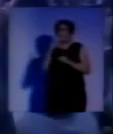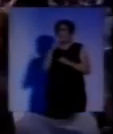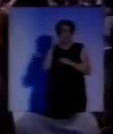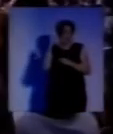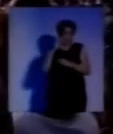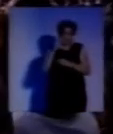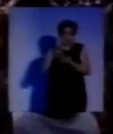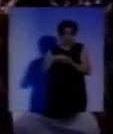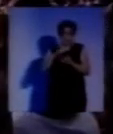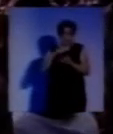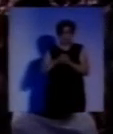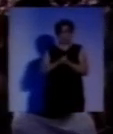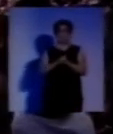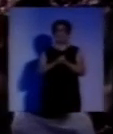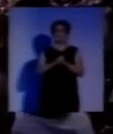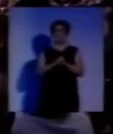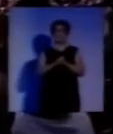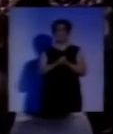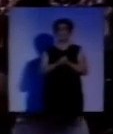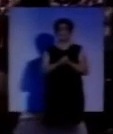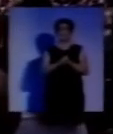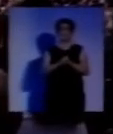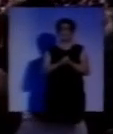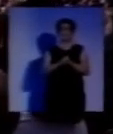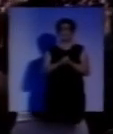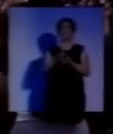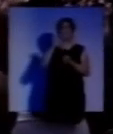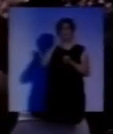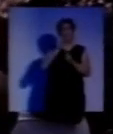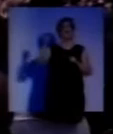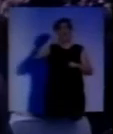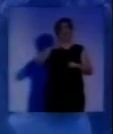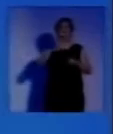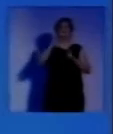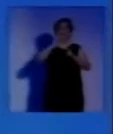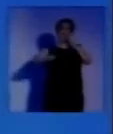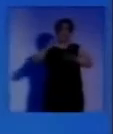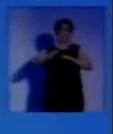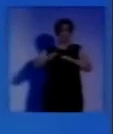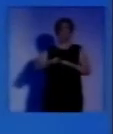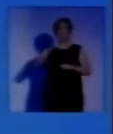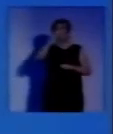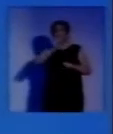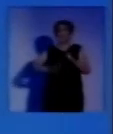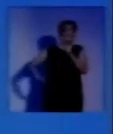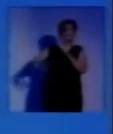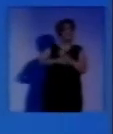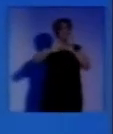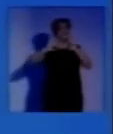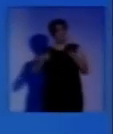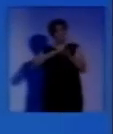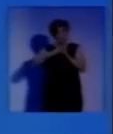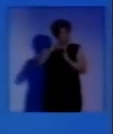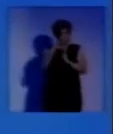Αυτά είναι τα μέτρα που μπορούμε να δεσμευτούμε. Και είναι μέτρα άμεσης εφαρμογής. Με προϋπόθεση όμως,